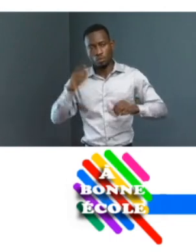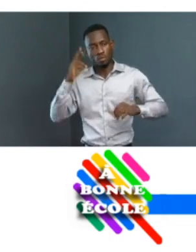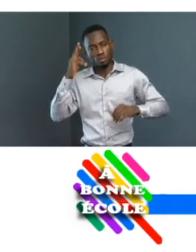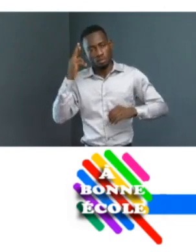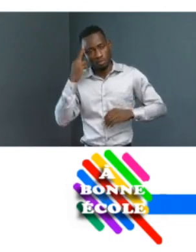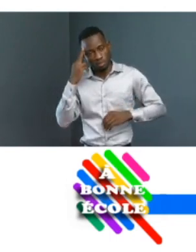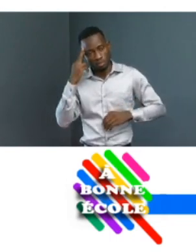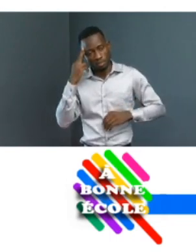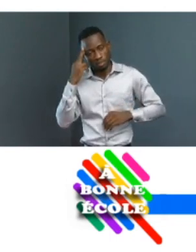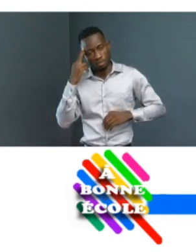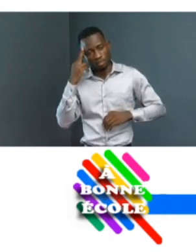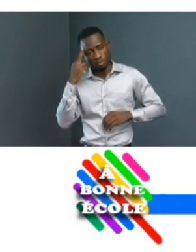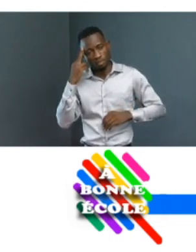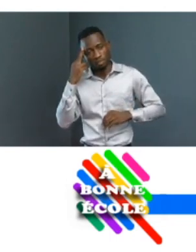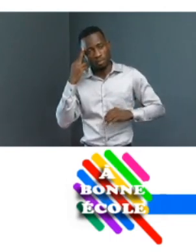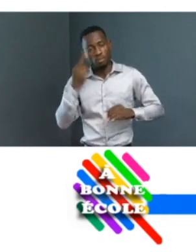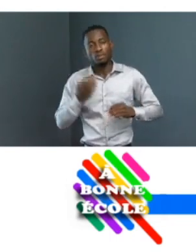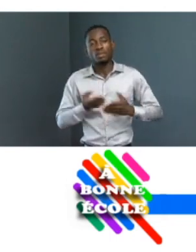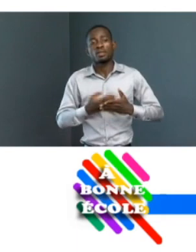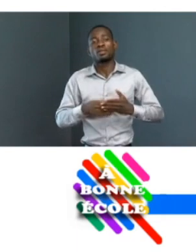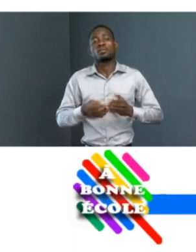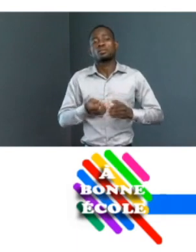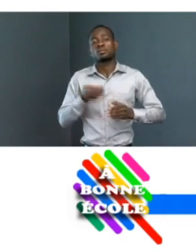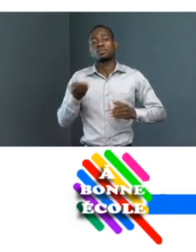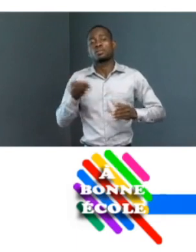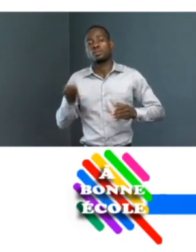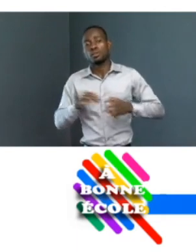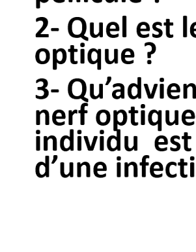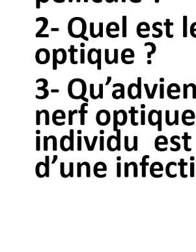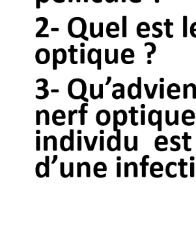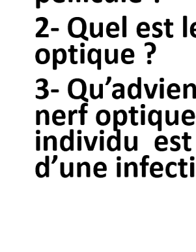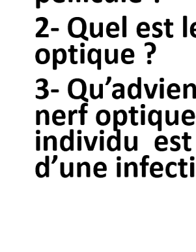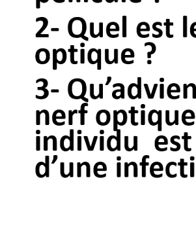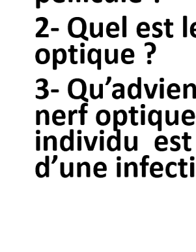retenir quelques éléments de cette révision.